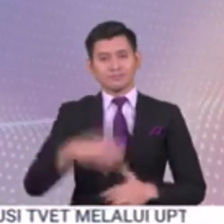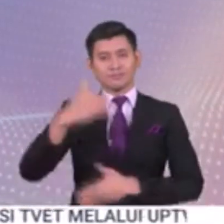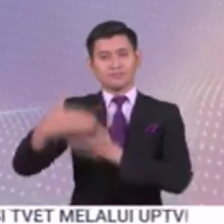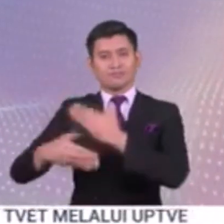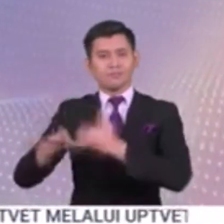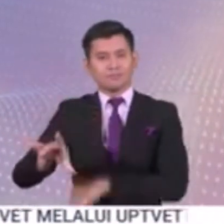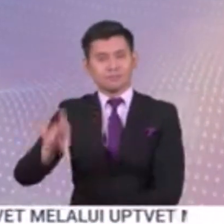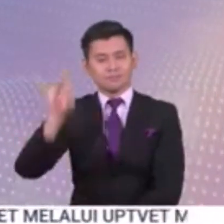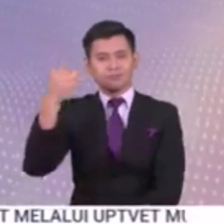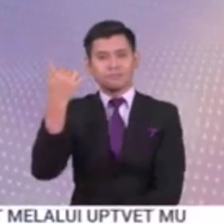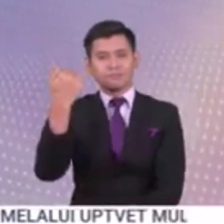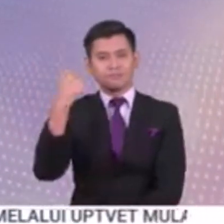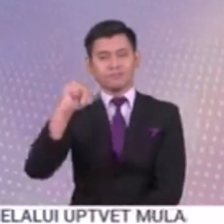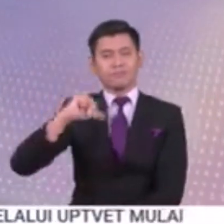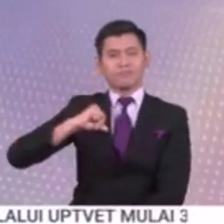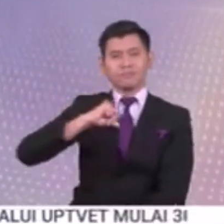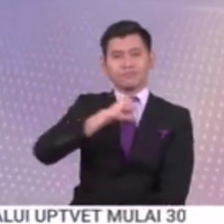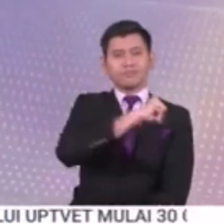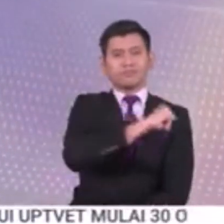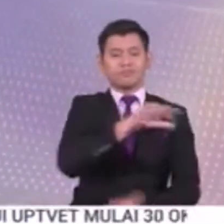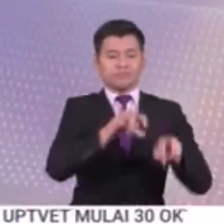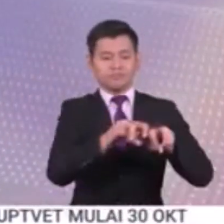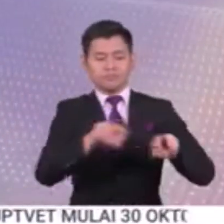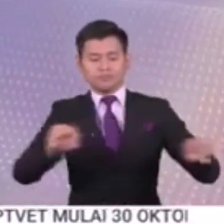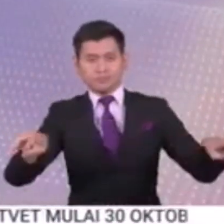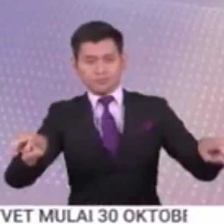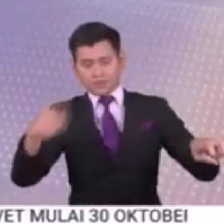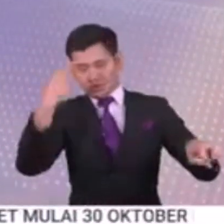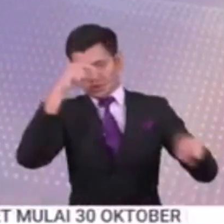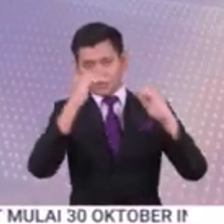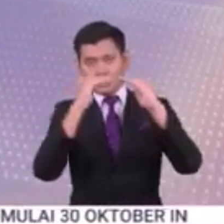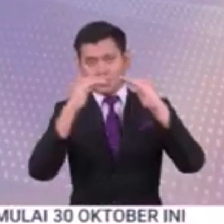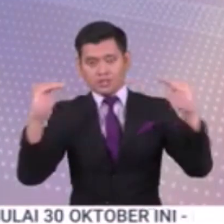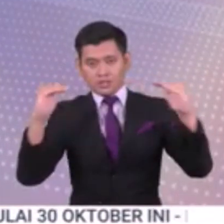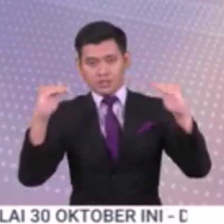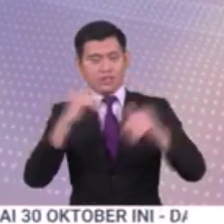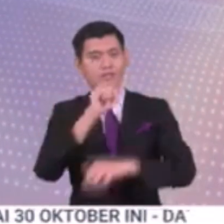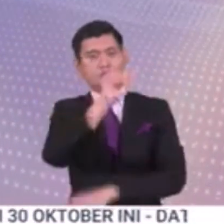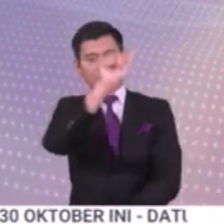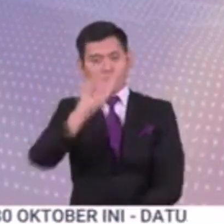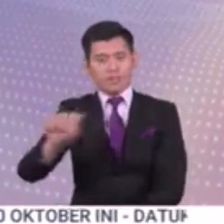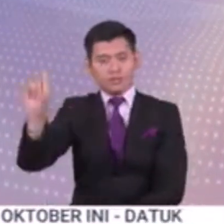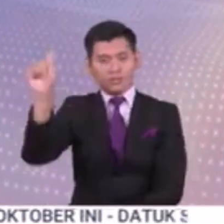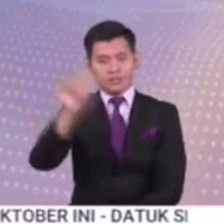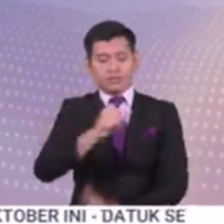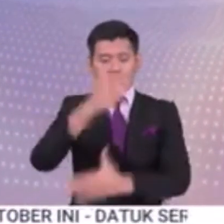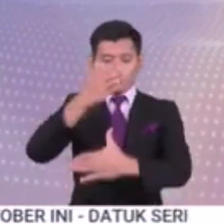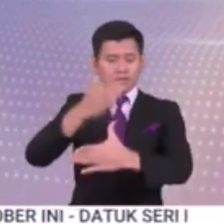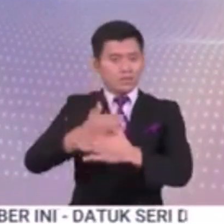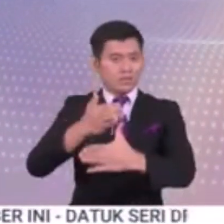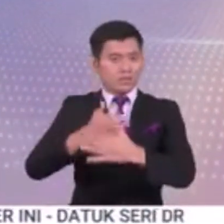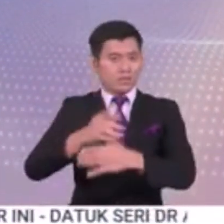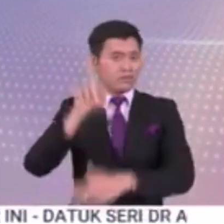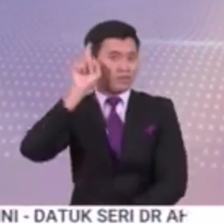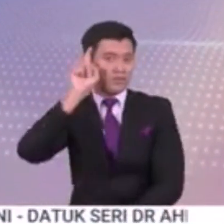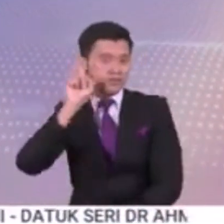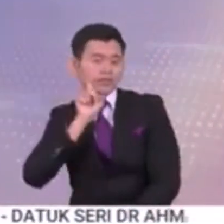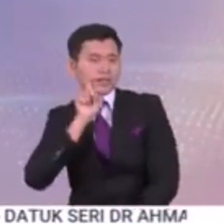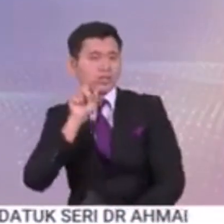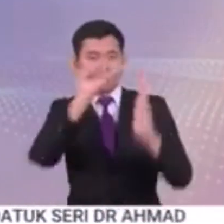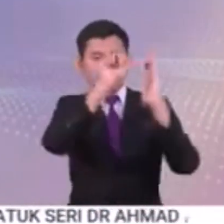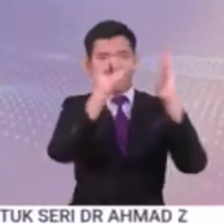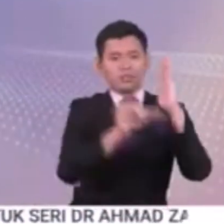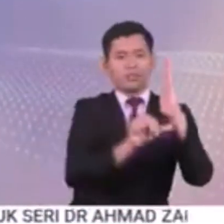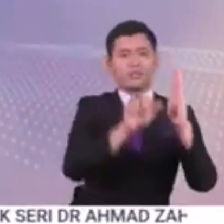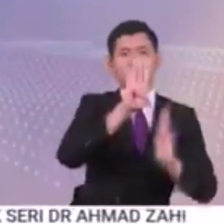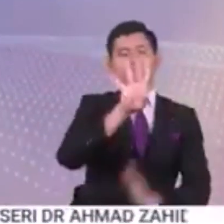Proses melantik 10 ahli panel bagi pembentukan tribunal berkaitan Akta Anti Gangguan Seksual 2022. Akta 840 kini